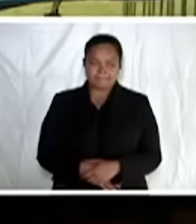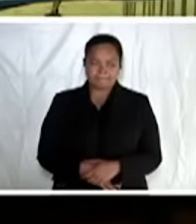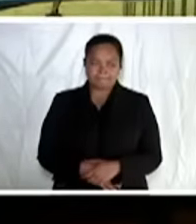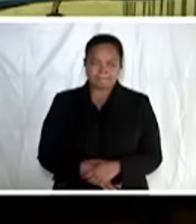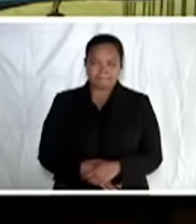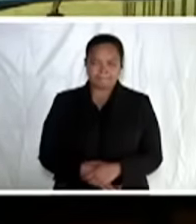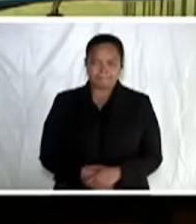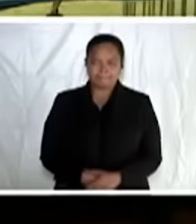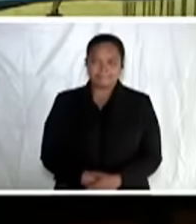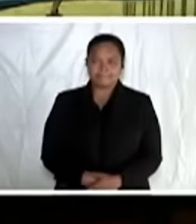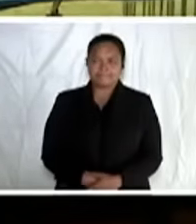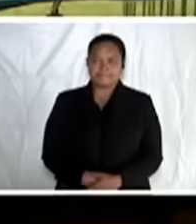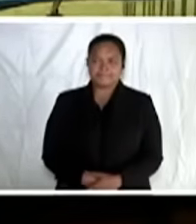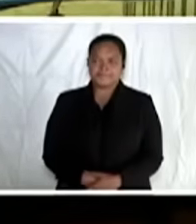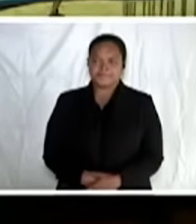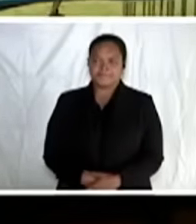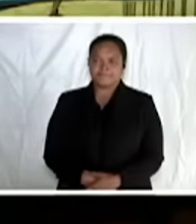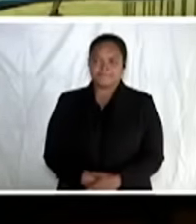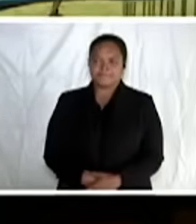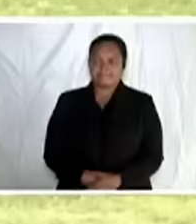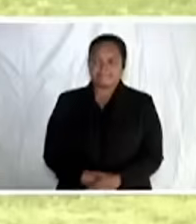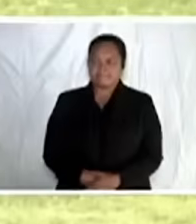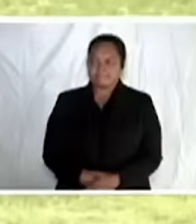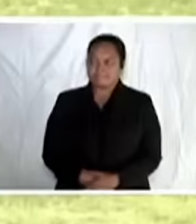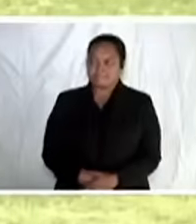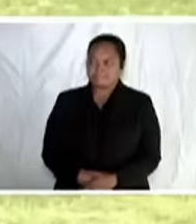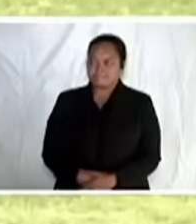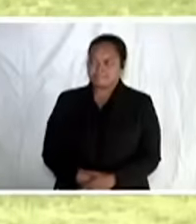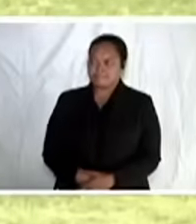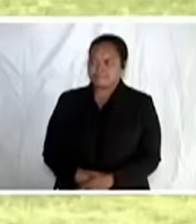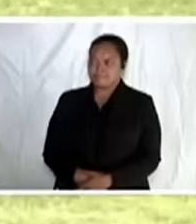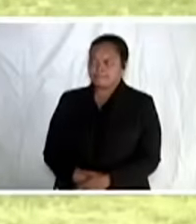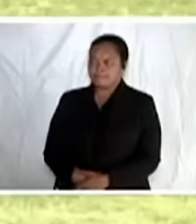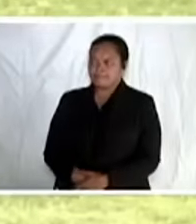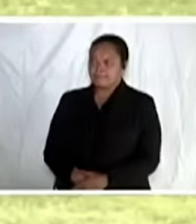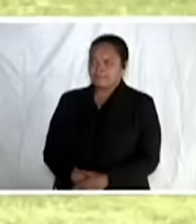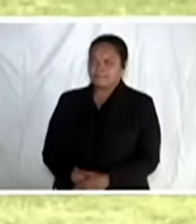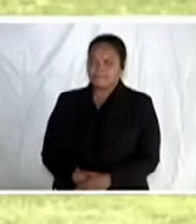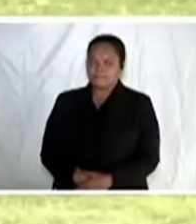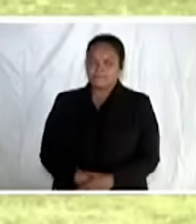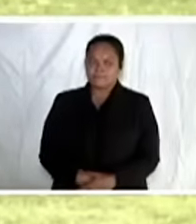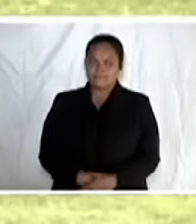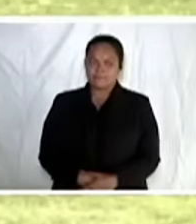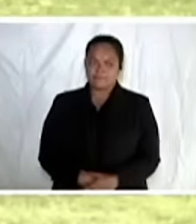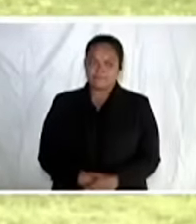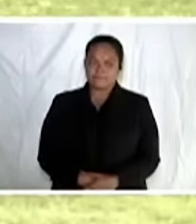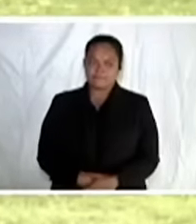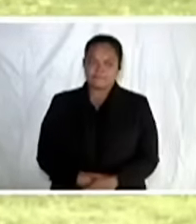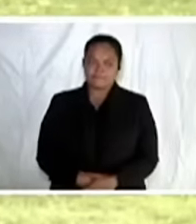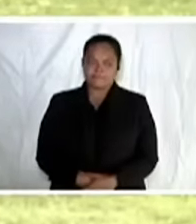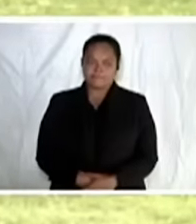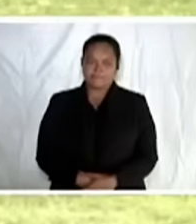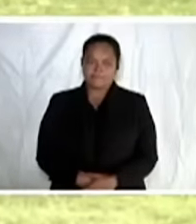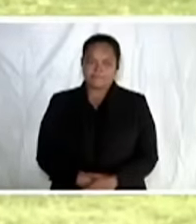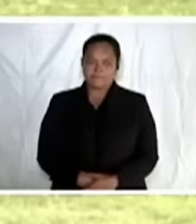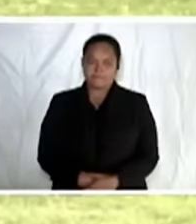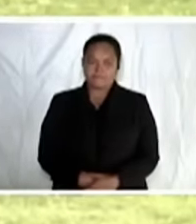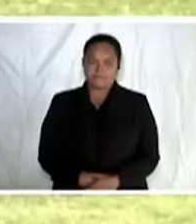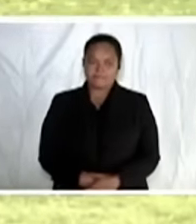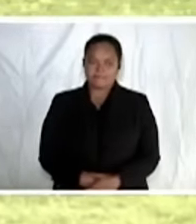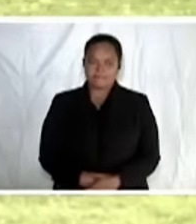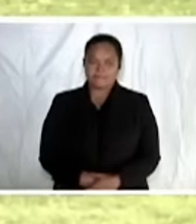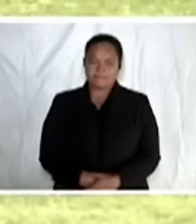अपना योगदान देने के लिए हमेशा तैयार रहेंगे तन से मन से धन से। बहुत ही खूबसूरत आज